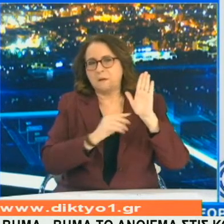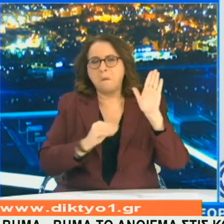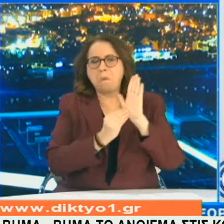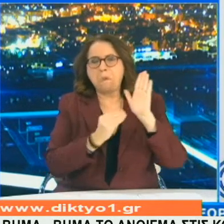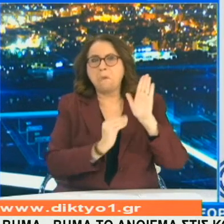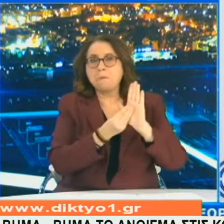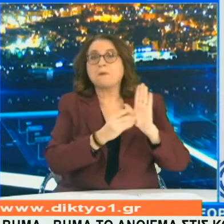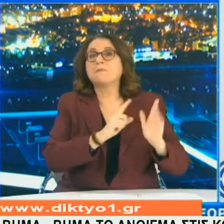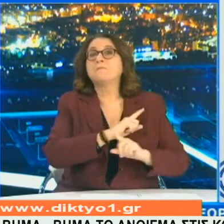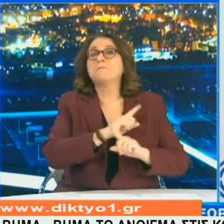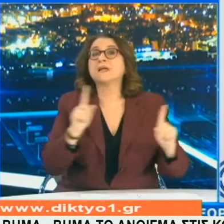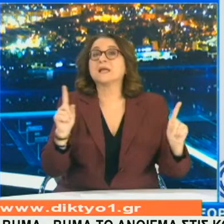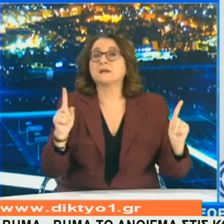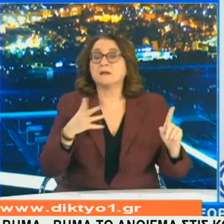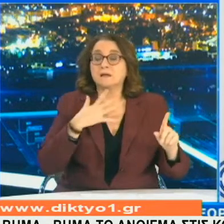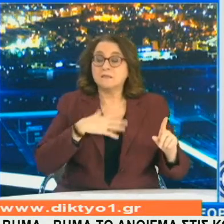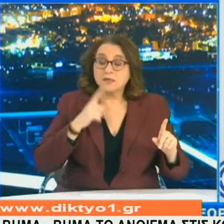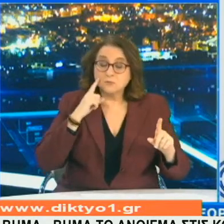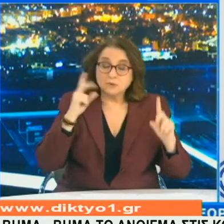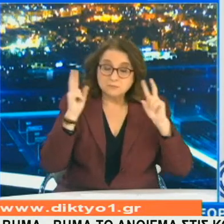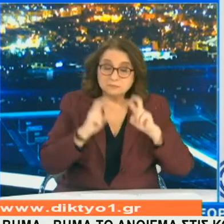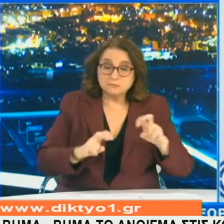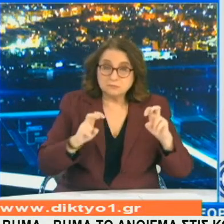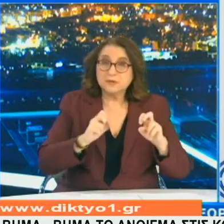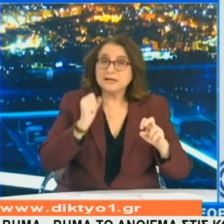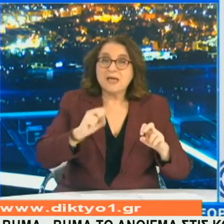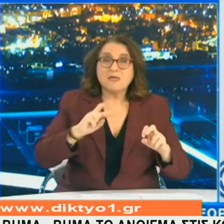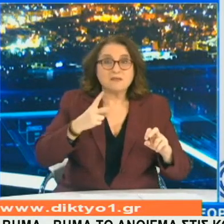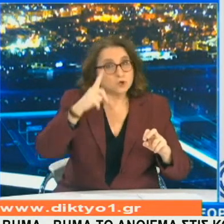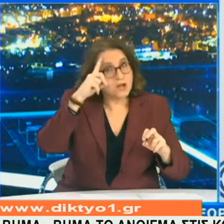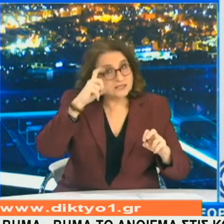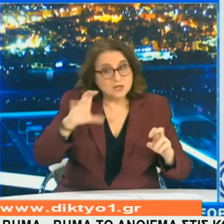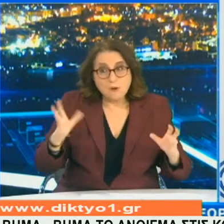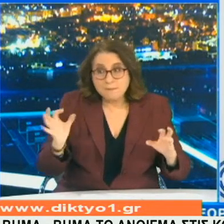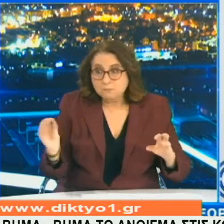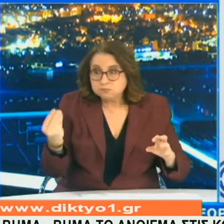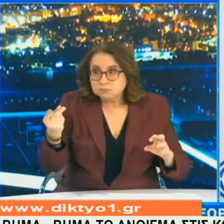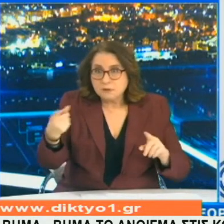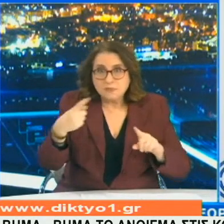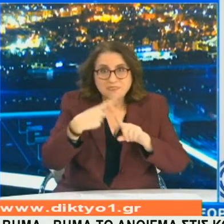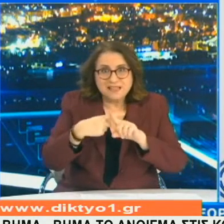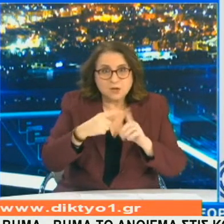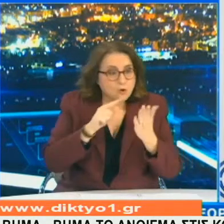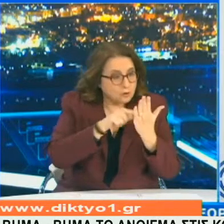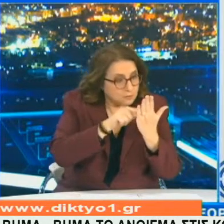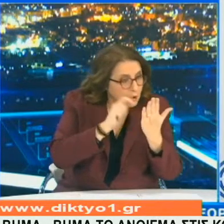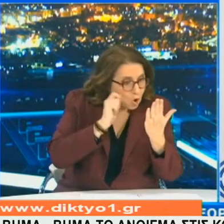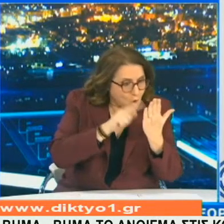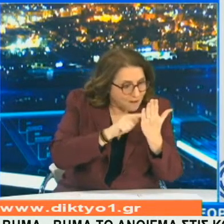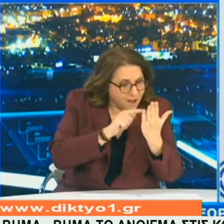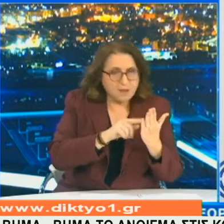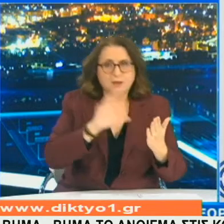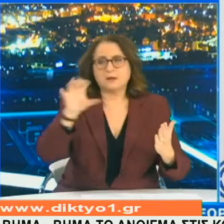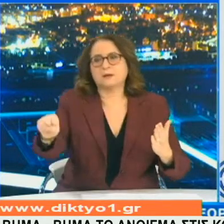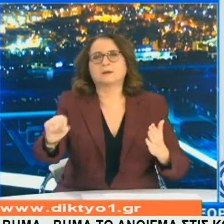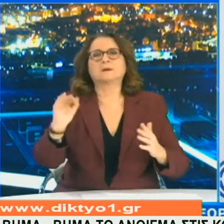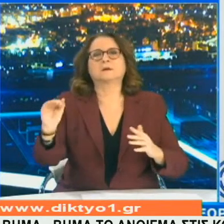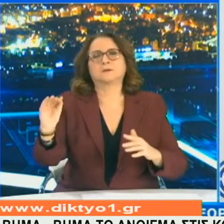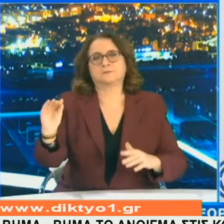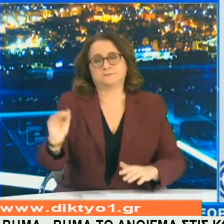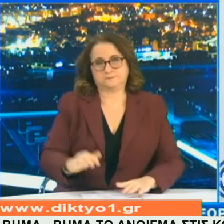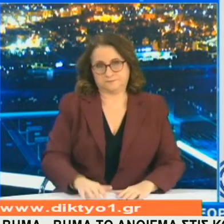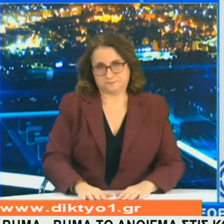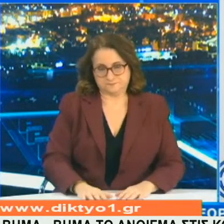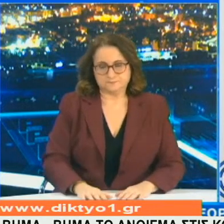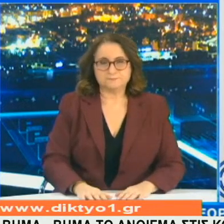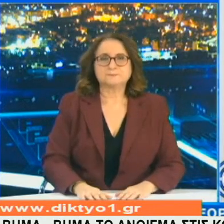κακό συμβεί, πρέπει να υπάρχει δυνατότητα της εχνηλάτησης. Η υποχρεωτική χρήση μάσκας προστασίας το προσωπικό και τους πελάτες παντού. Ωράριο